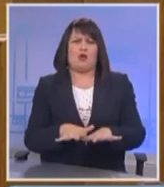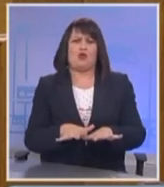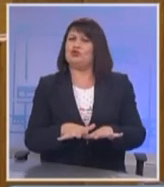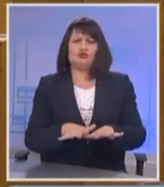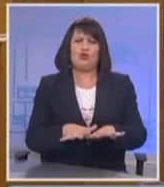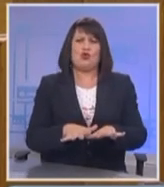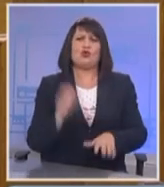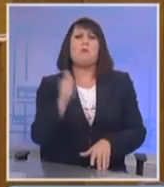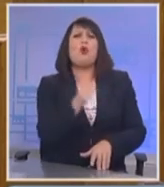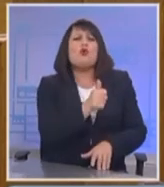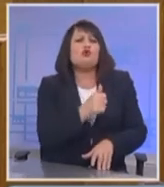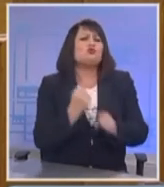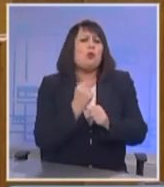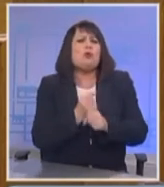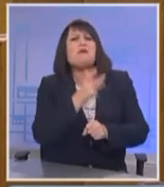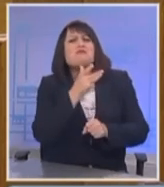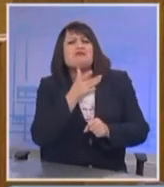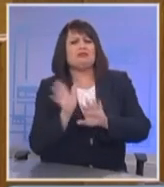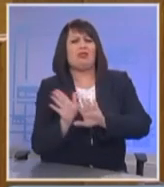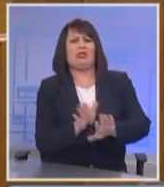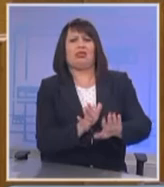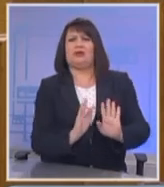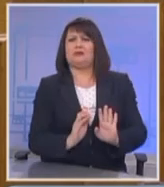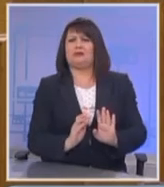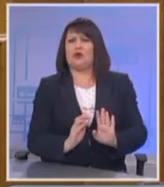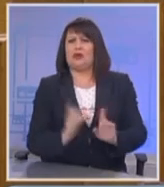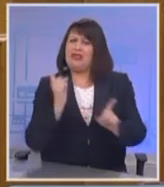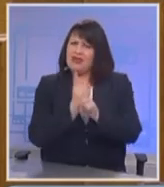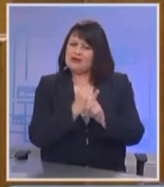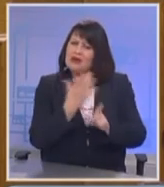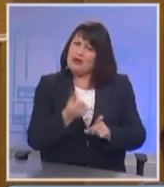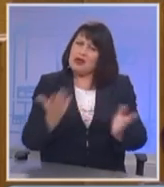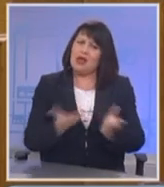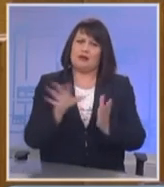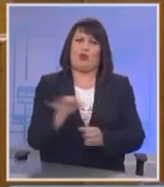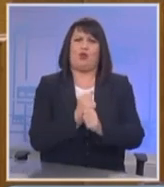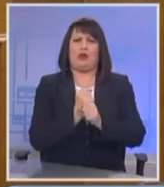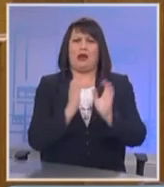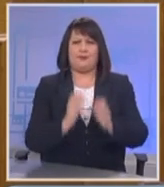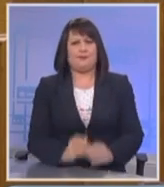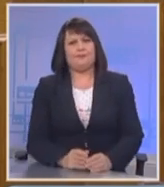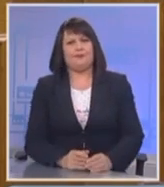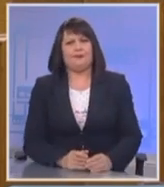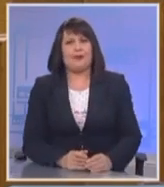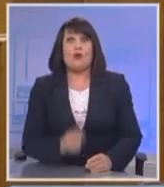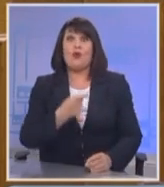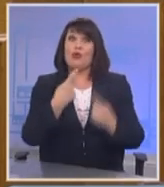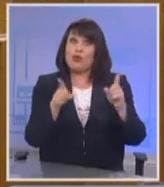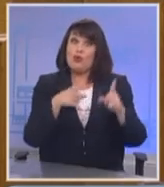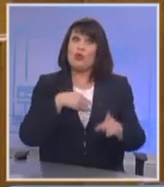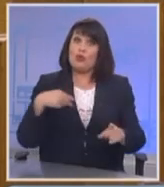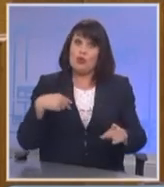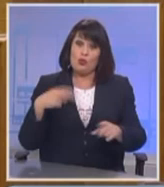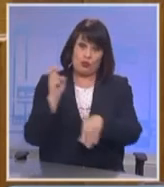της ετεροαπασχόλησης, της απαξίωσης της ειδίκευσής του, ότι κανένας εκπαιδευτικός δεν